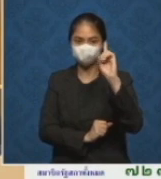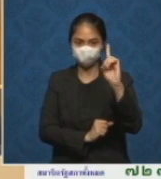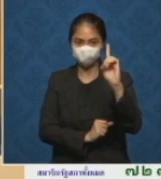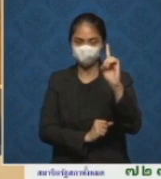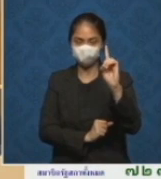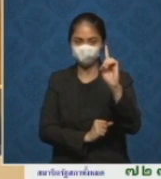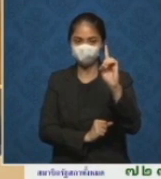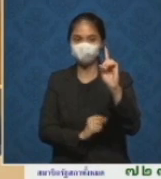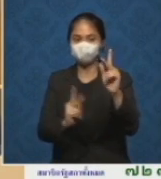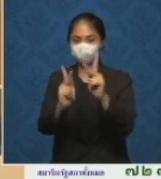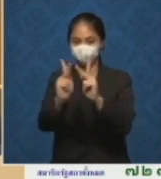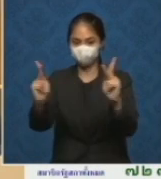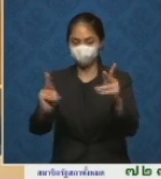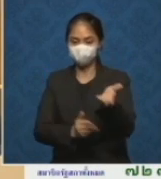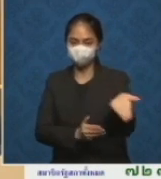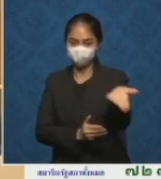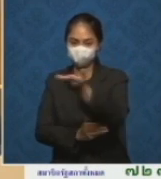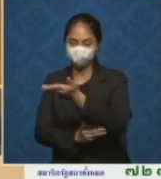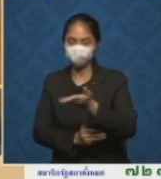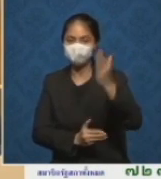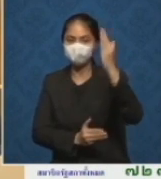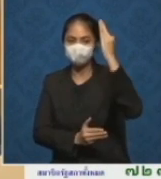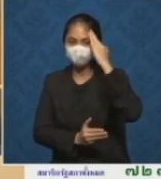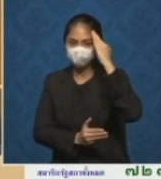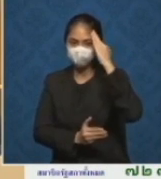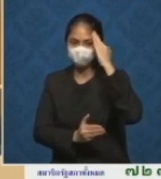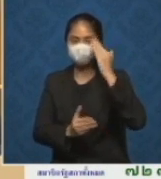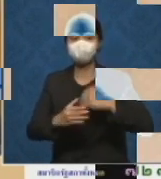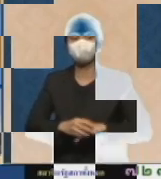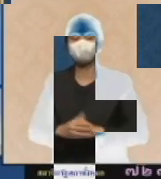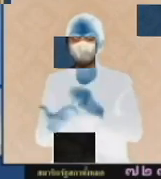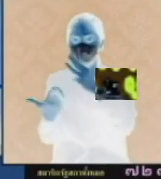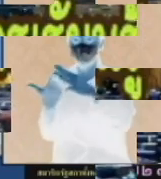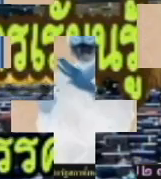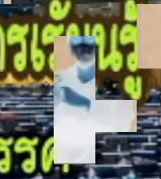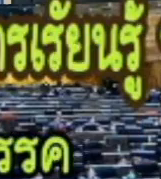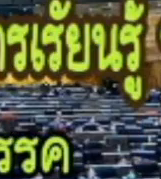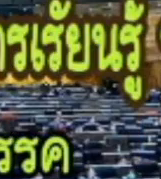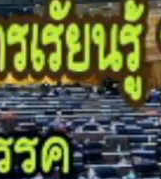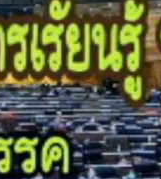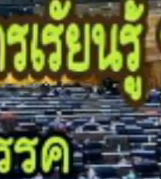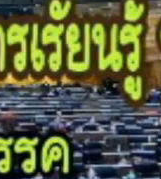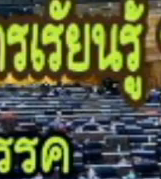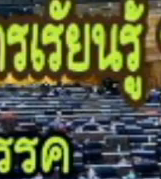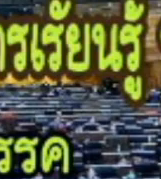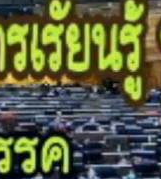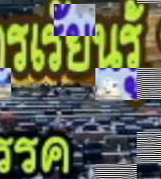ที่เป็นกรรมการได้รับทราบครับก็จบวาระนี้นะครับต่อไปก็